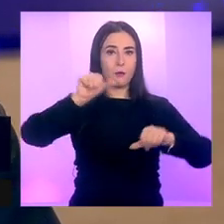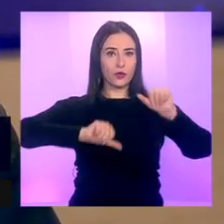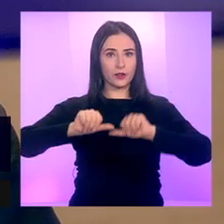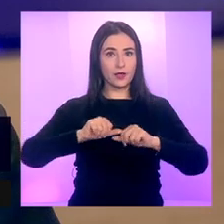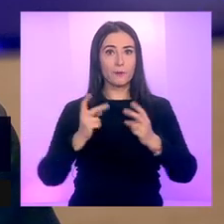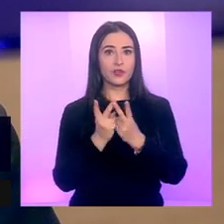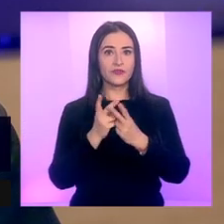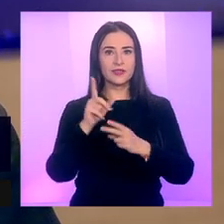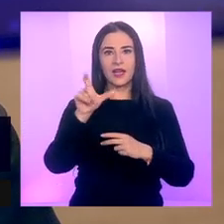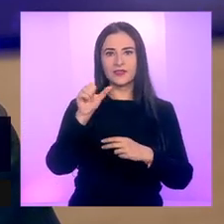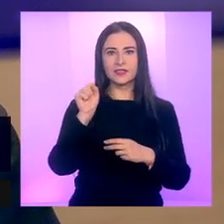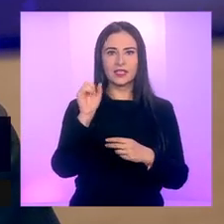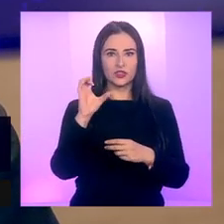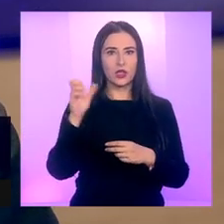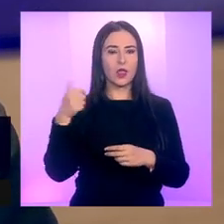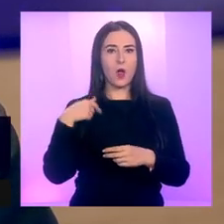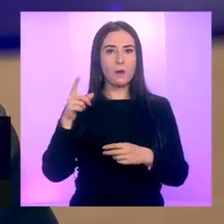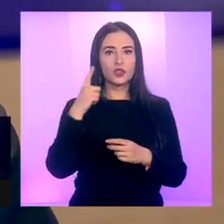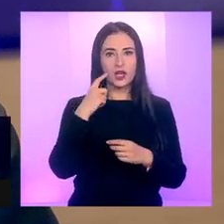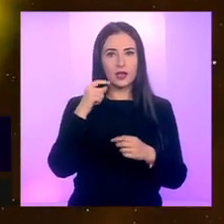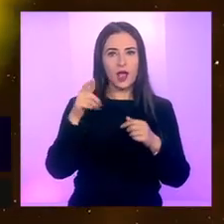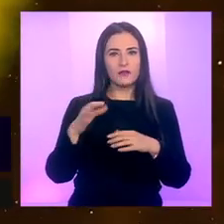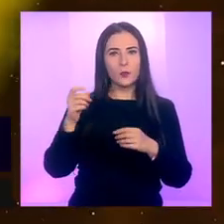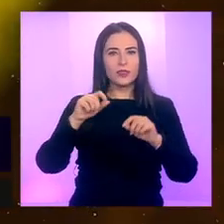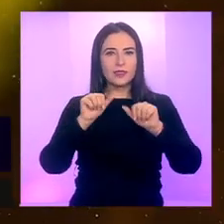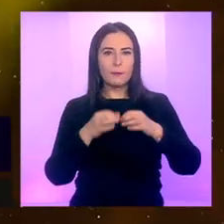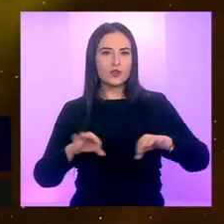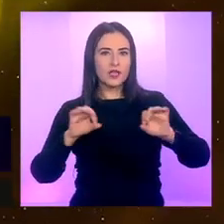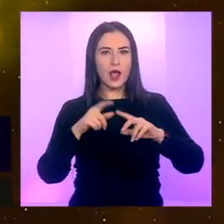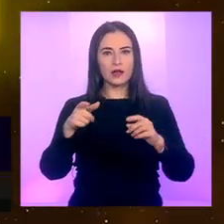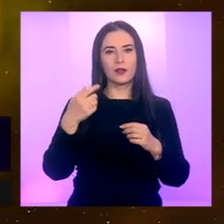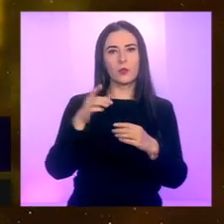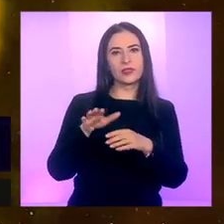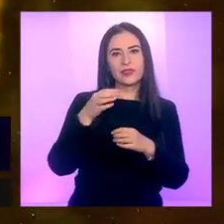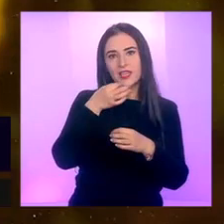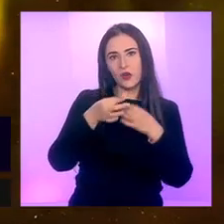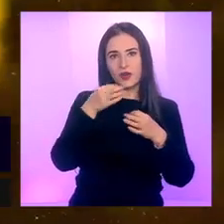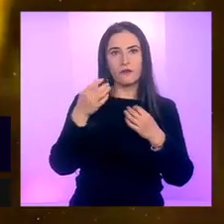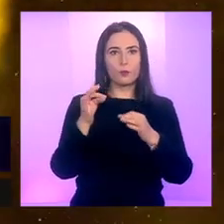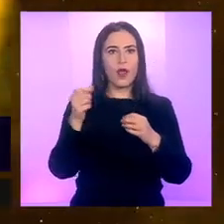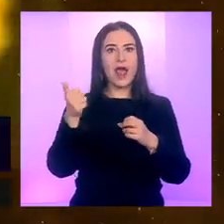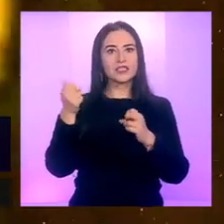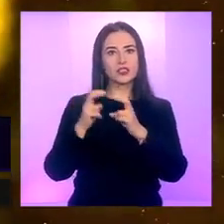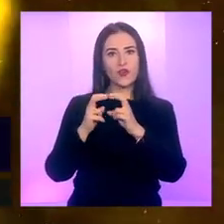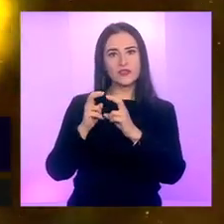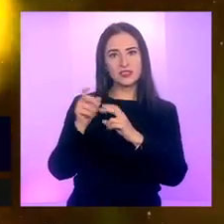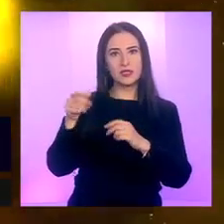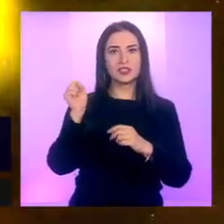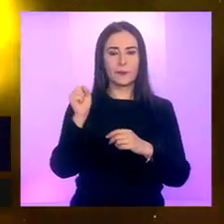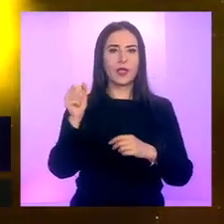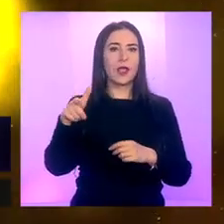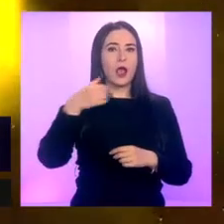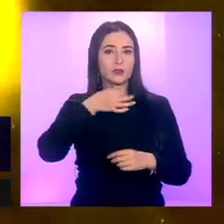Science, ei au încercat astfel să demonstreze o teorie formulată de astrofizicianul Stephen Hawking. El a susținut că există o formă